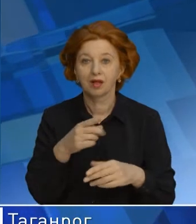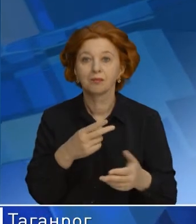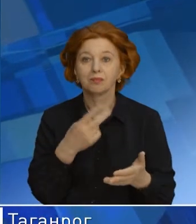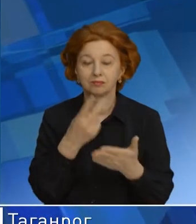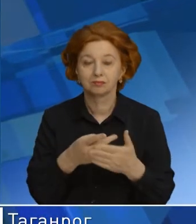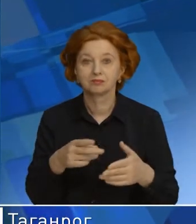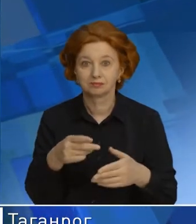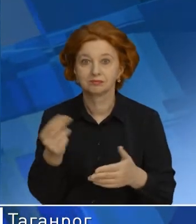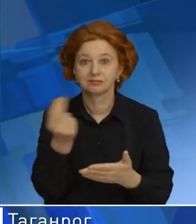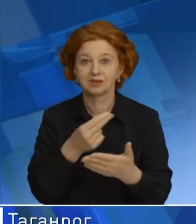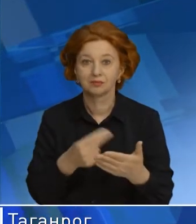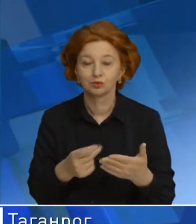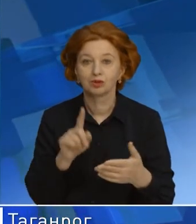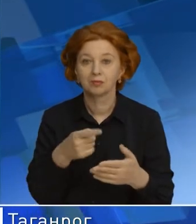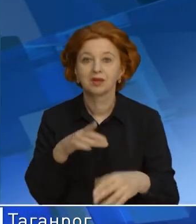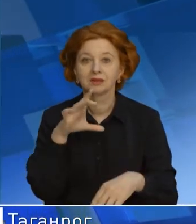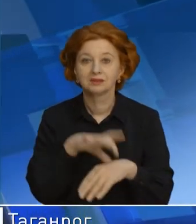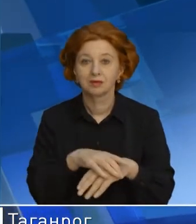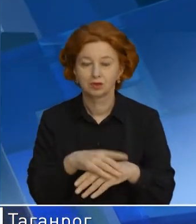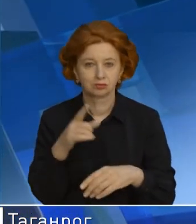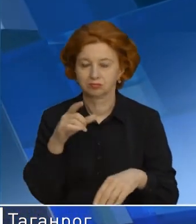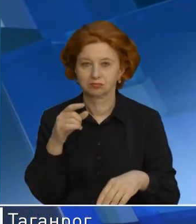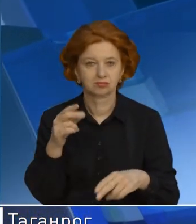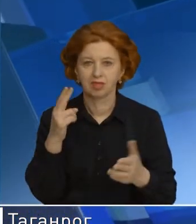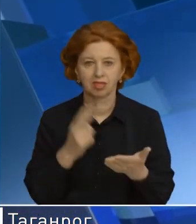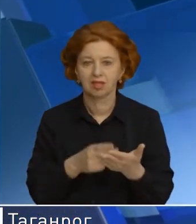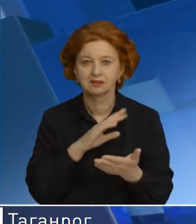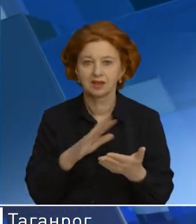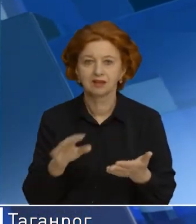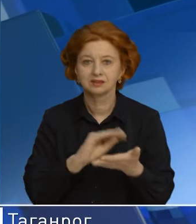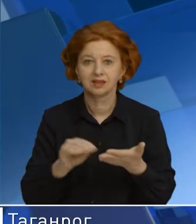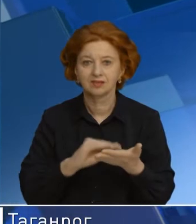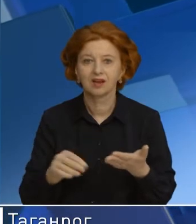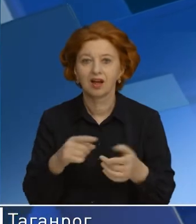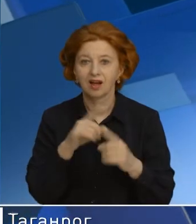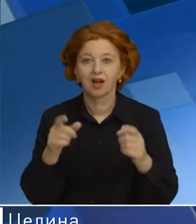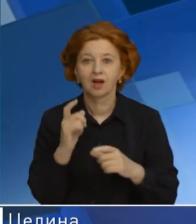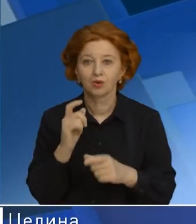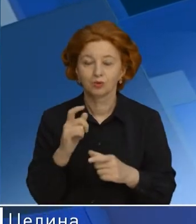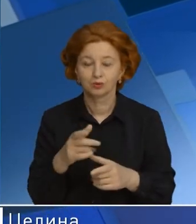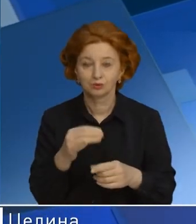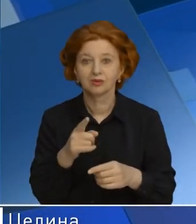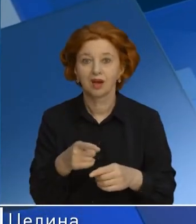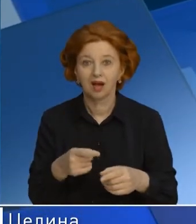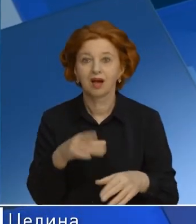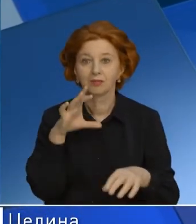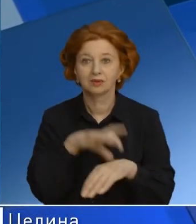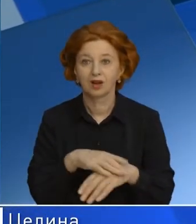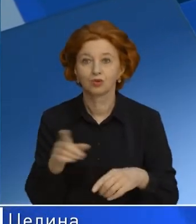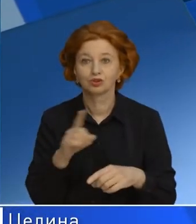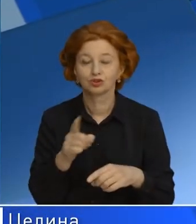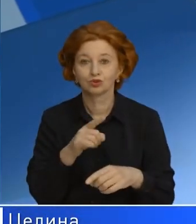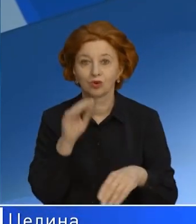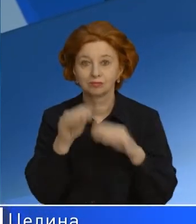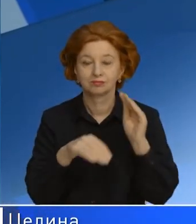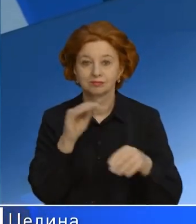рентгеновское изображение, на котором был замечен незадекларированный должным образом товар. Сотрудники ведомства обнаружили под обшивкой